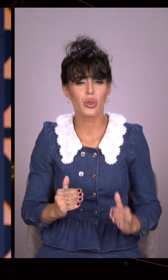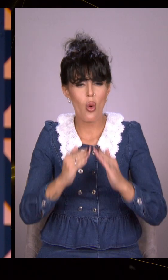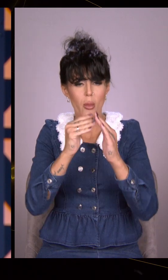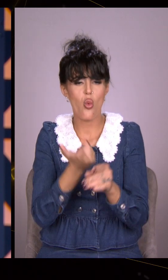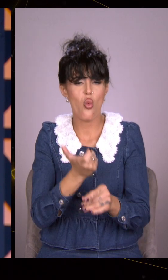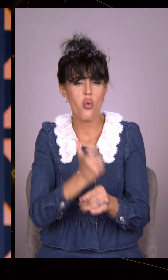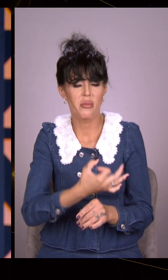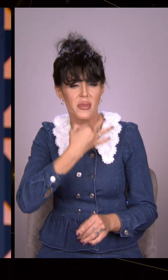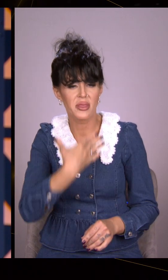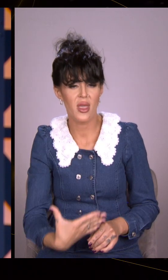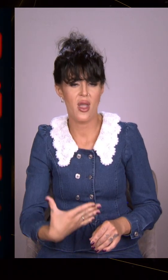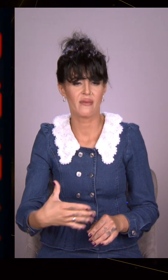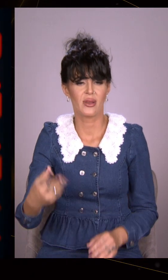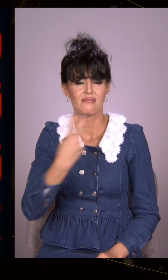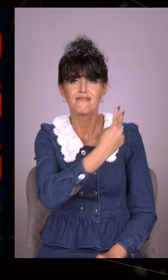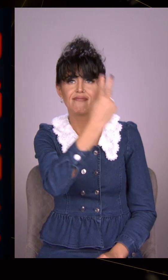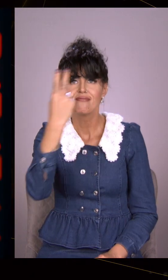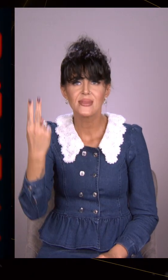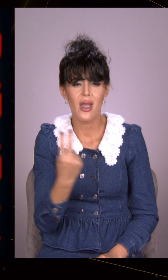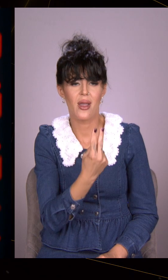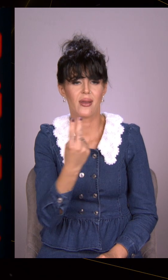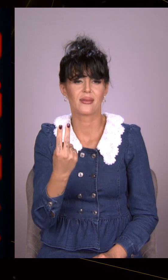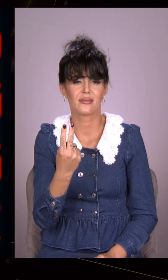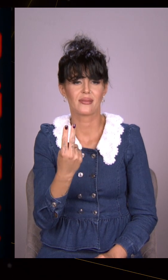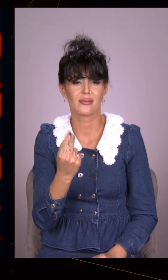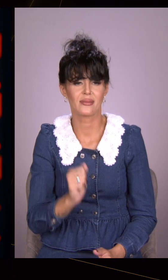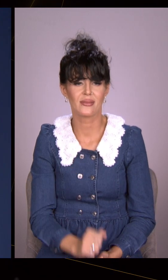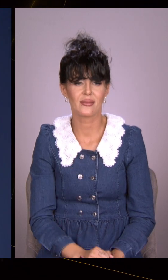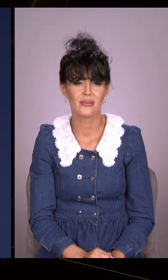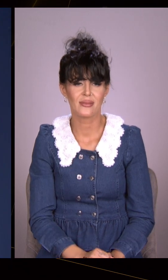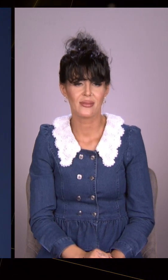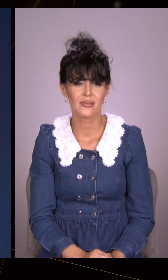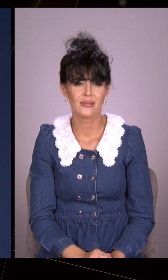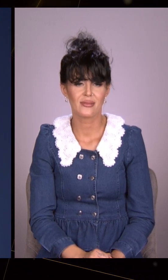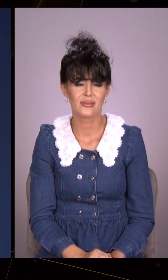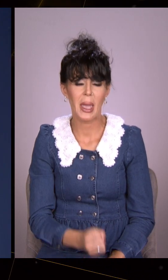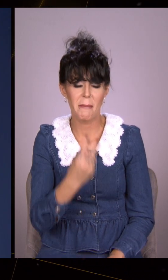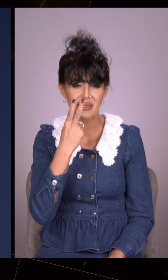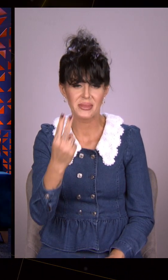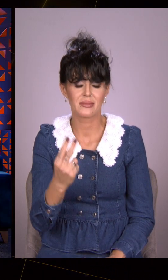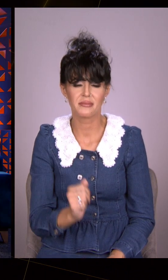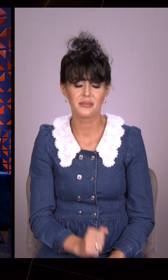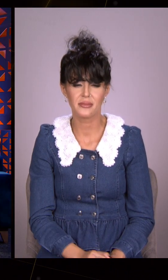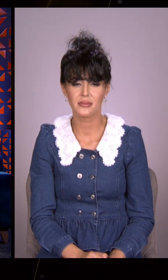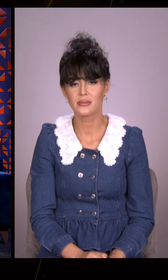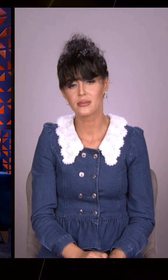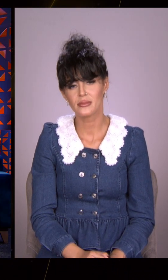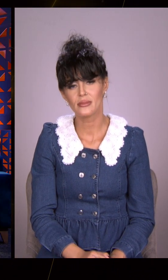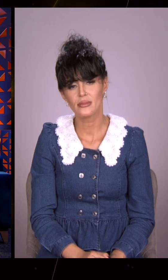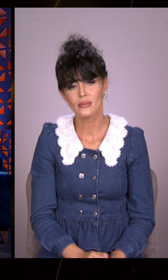сподобався дочці краєвид. Ви поділилися з нами своїм архівом? Давайте подивимося.